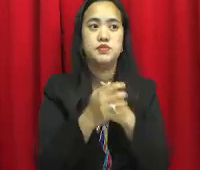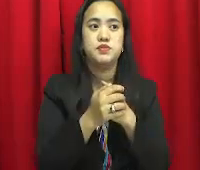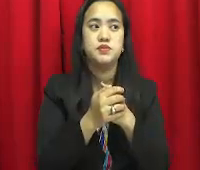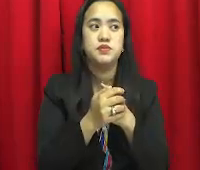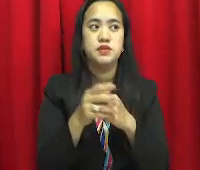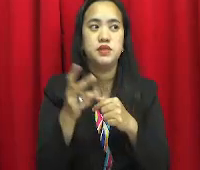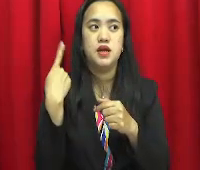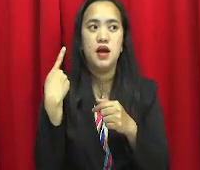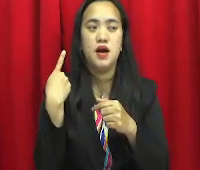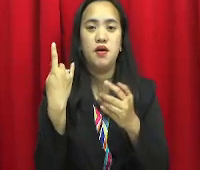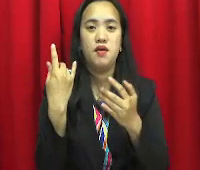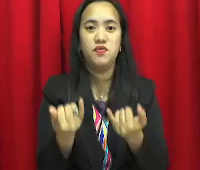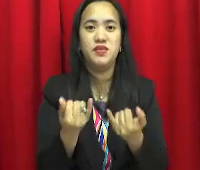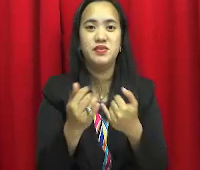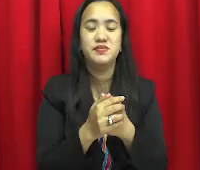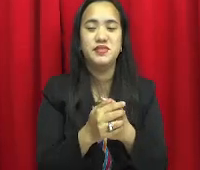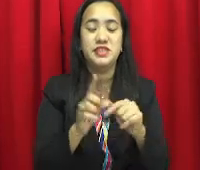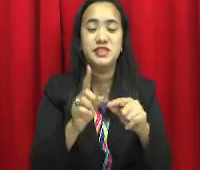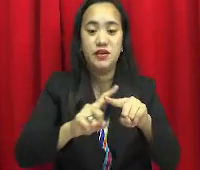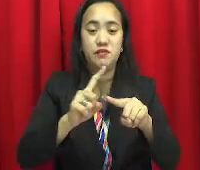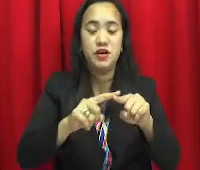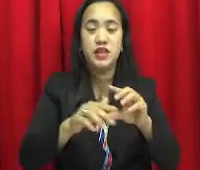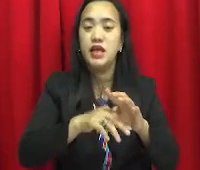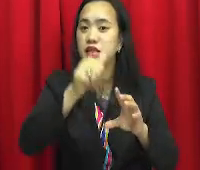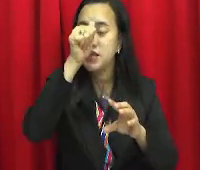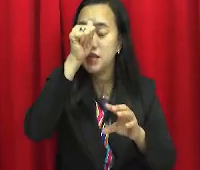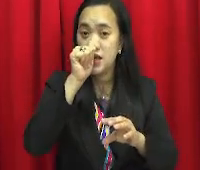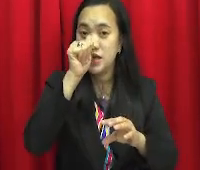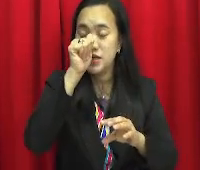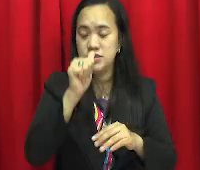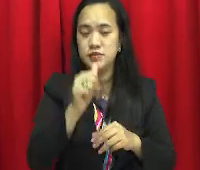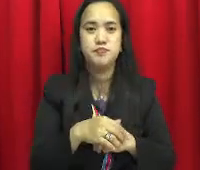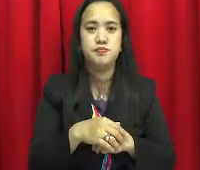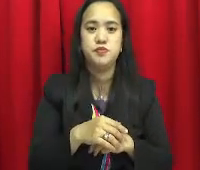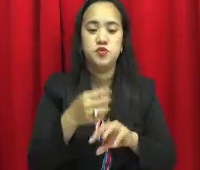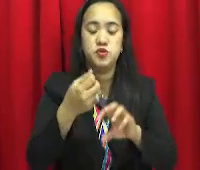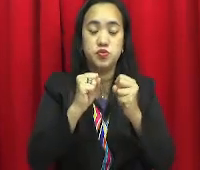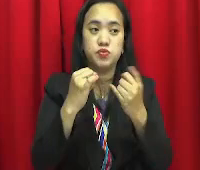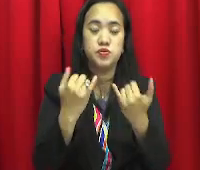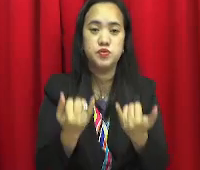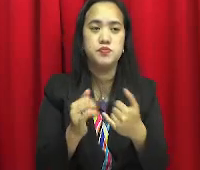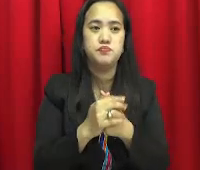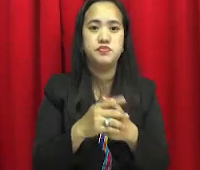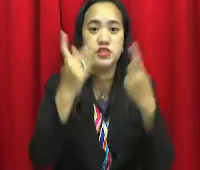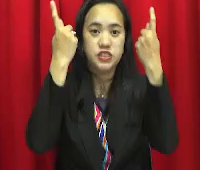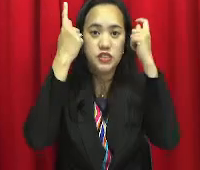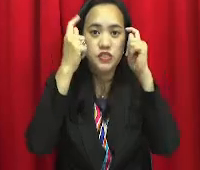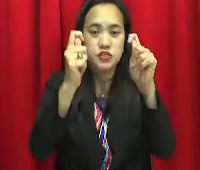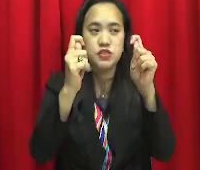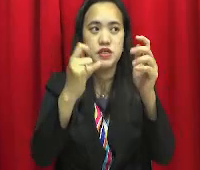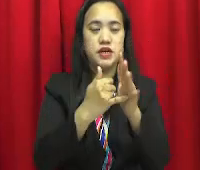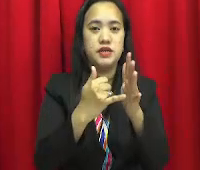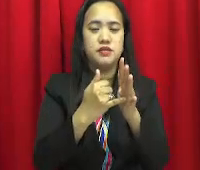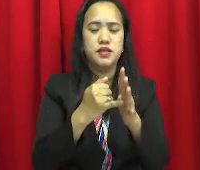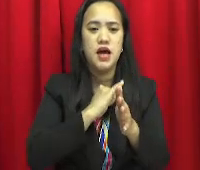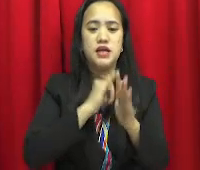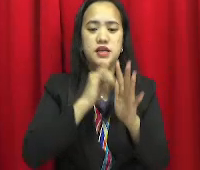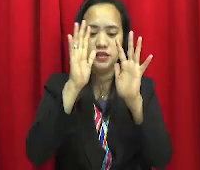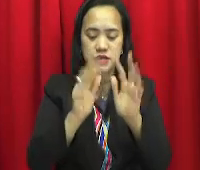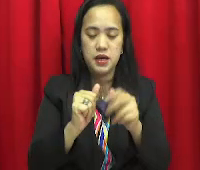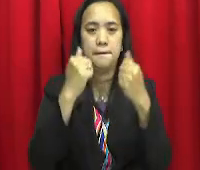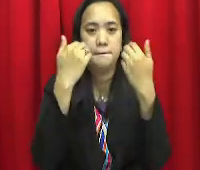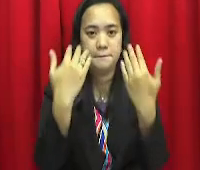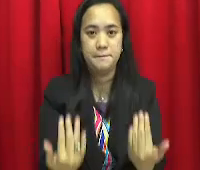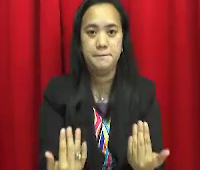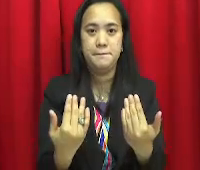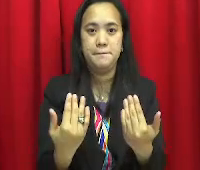pero parparehas naman kami lalaki. Oh. Pero sabi ko, subukan ko nga. Nung binuhat ko rin binuhat nila, nabuhat ko rin naman. You